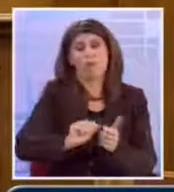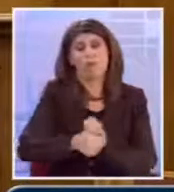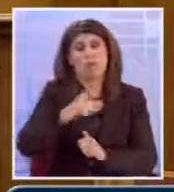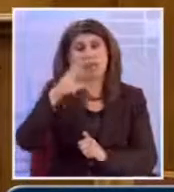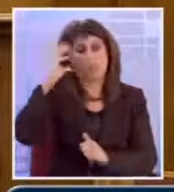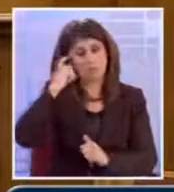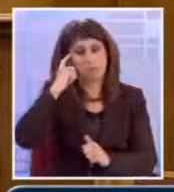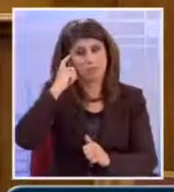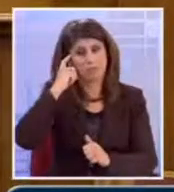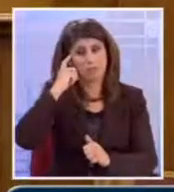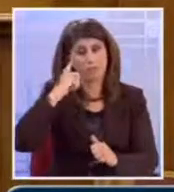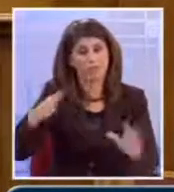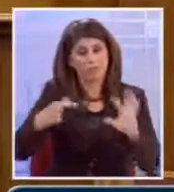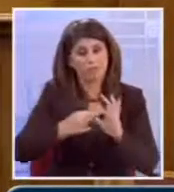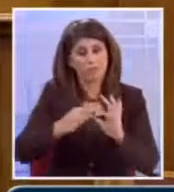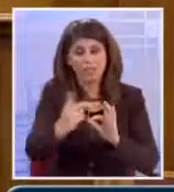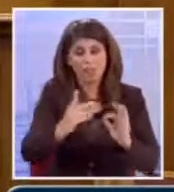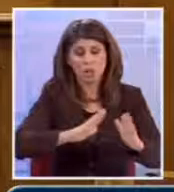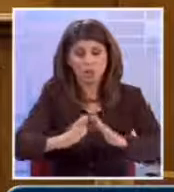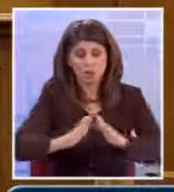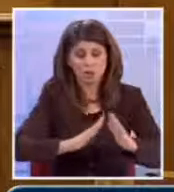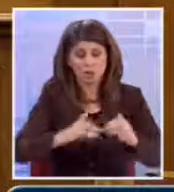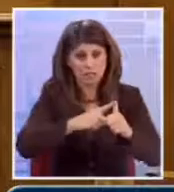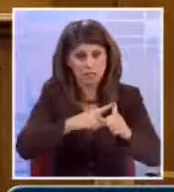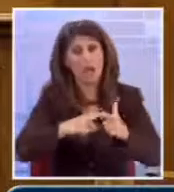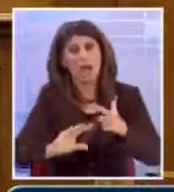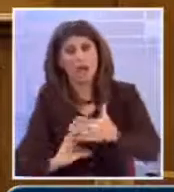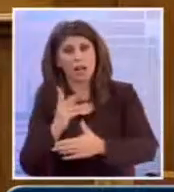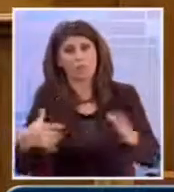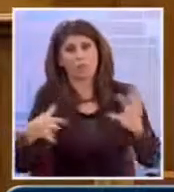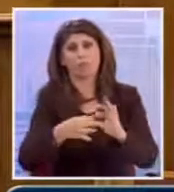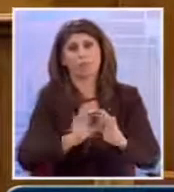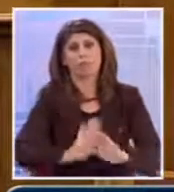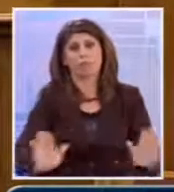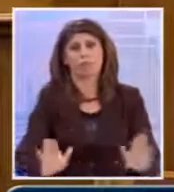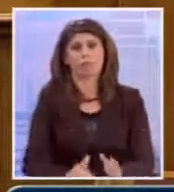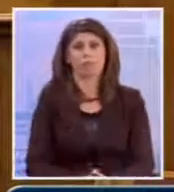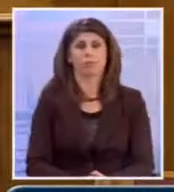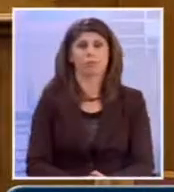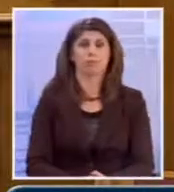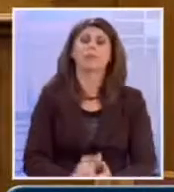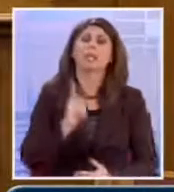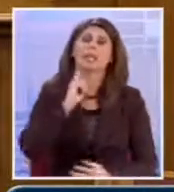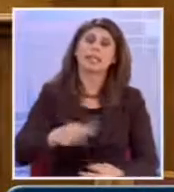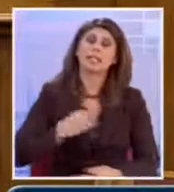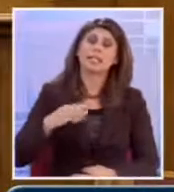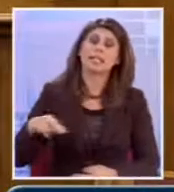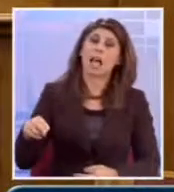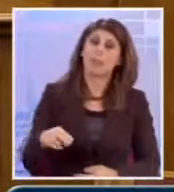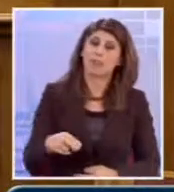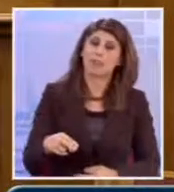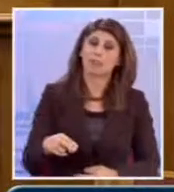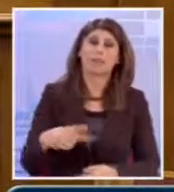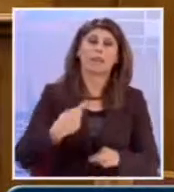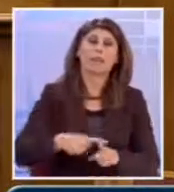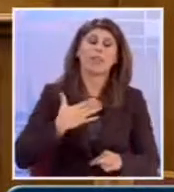συνδεδεμένο με την κοινωνική προστασία και την ανάπτυξη. Κυρίες και κύριοι συνάδελφοι, η χώρα χρειάζεται